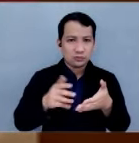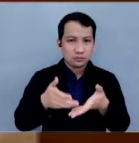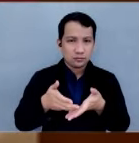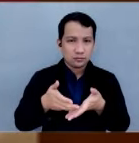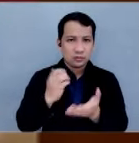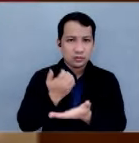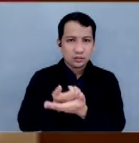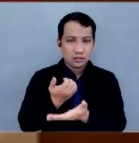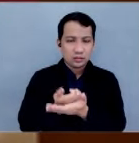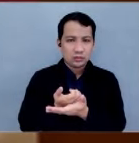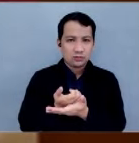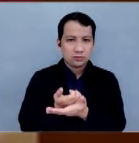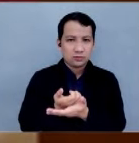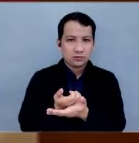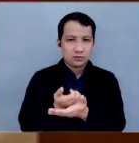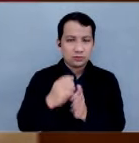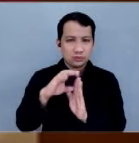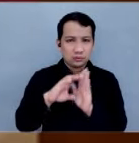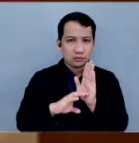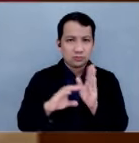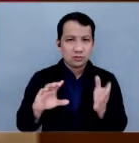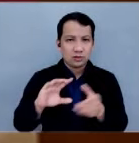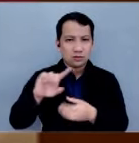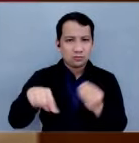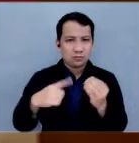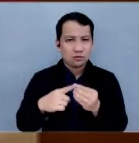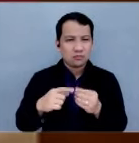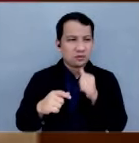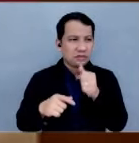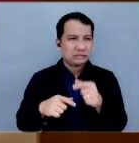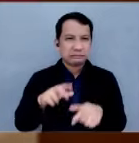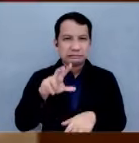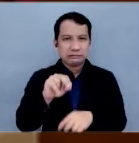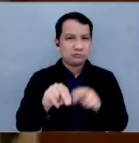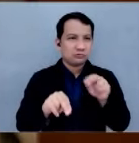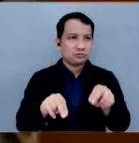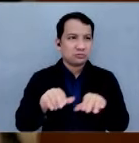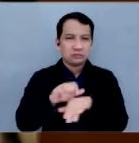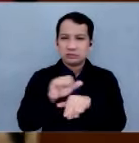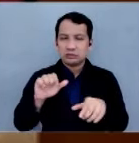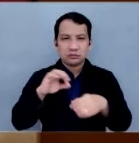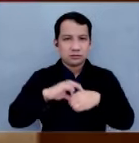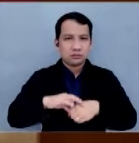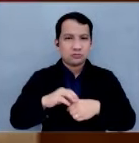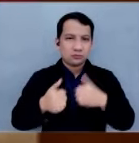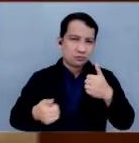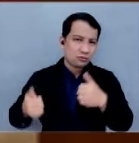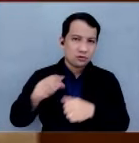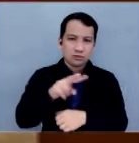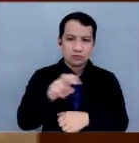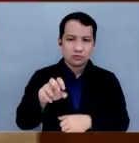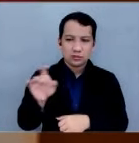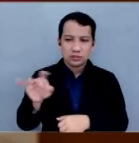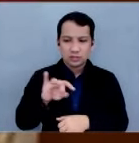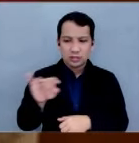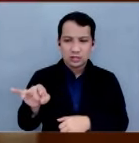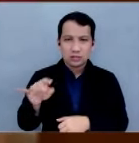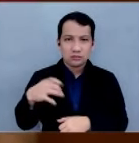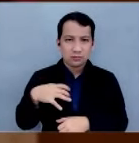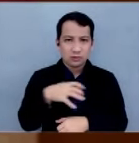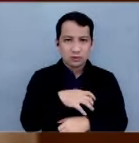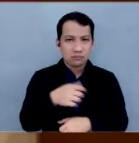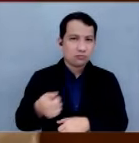provisions ng constitution bagamat May ilang mga tumutol at nag-abstain ay majority o 288 ng mga mamba batas ang